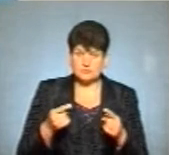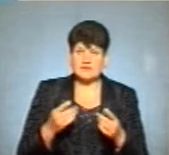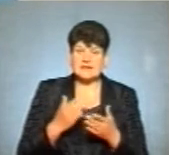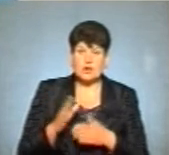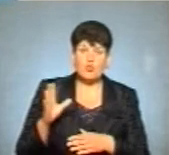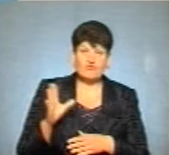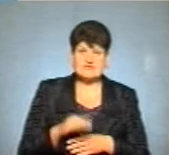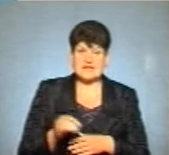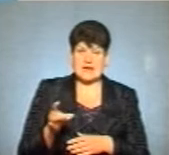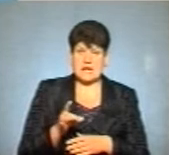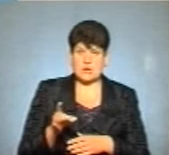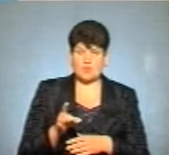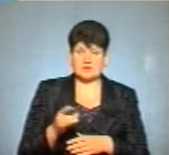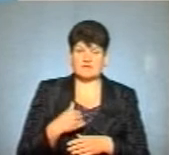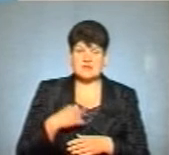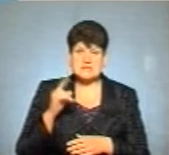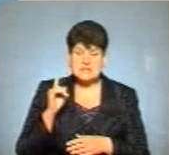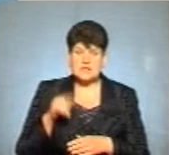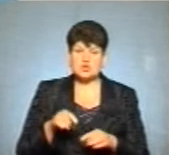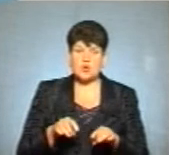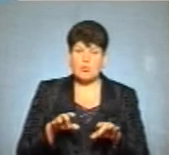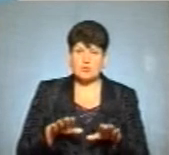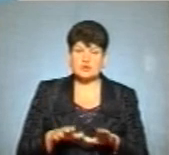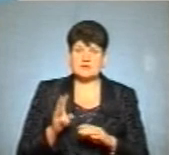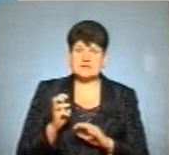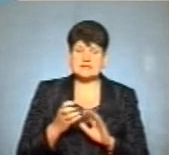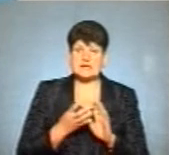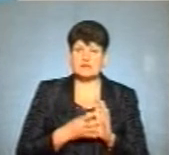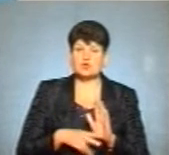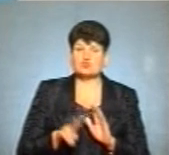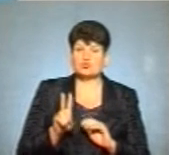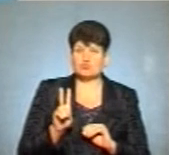у всіх районах. Ви знаєте, що постановою